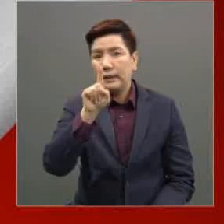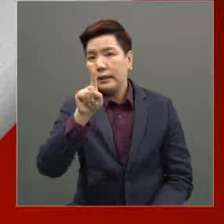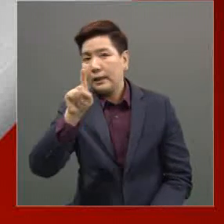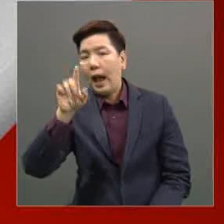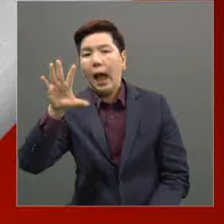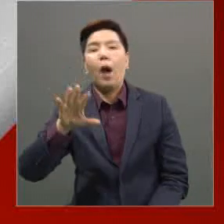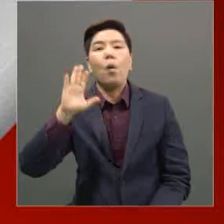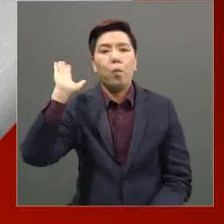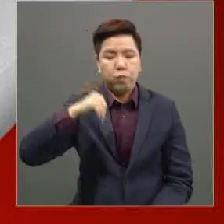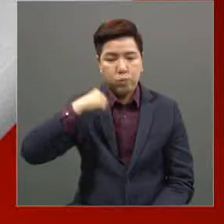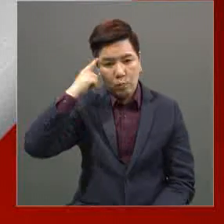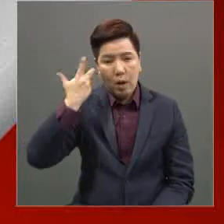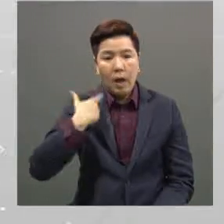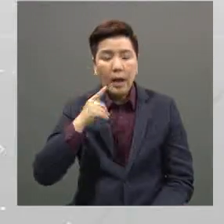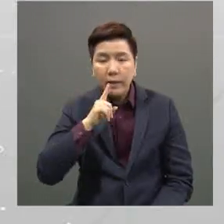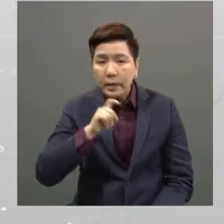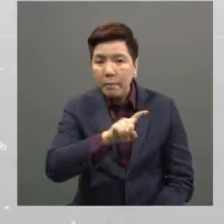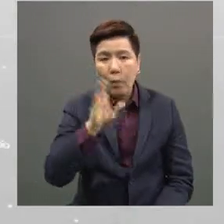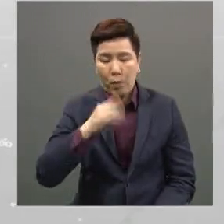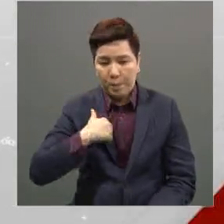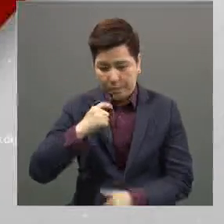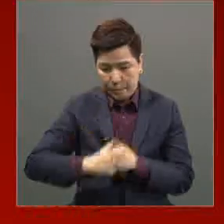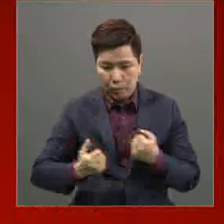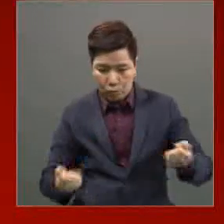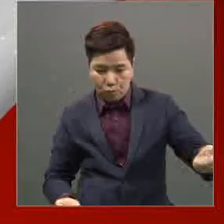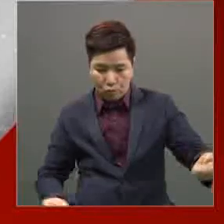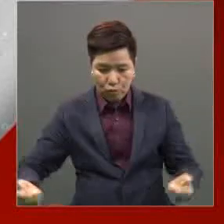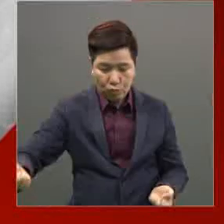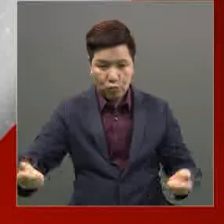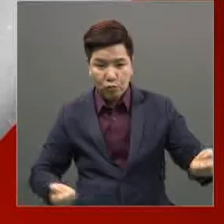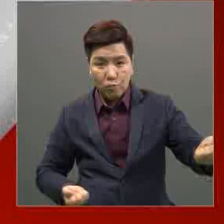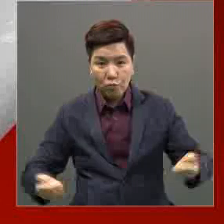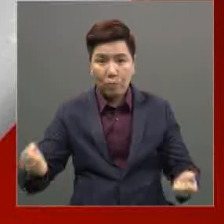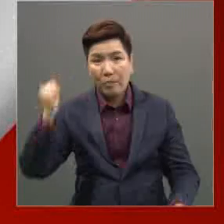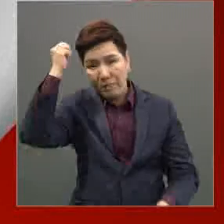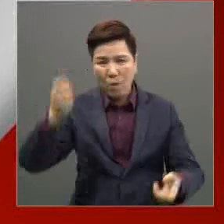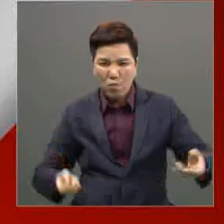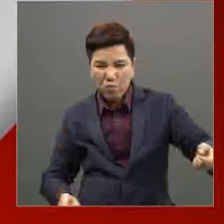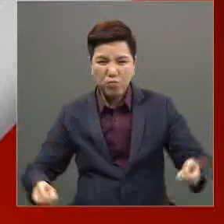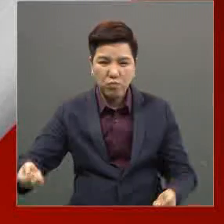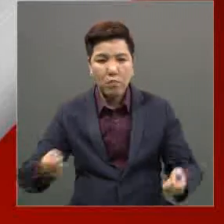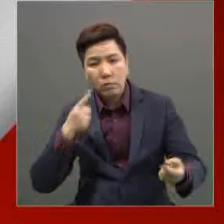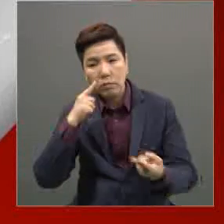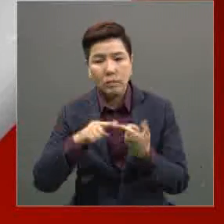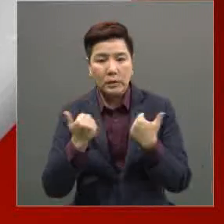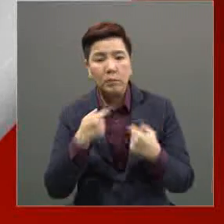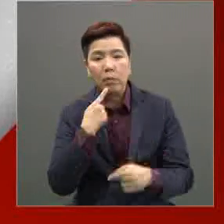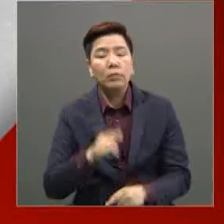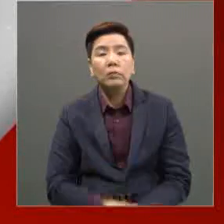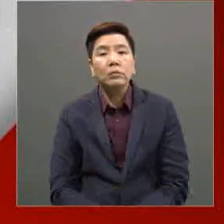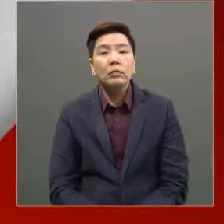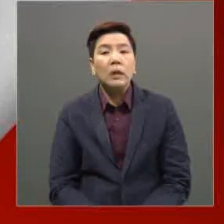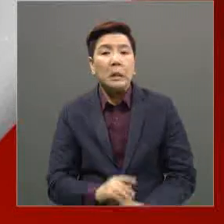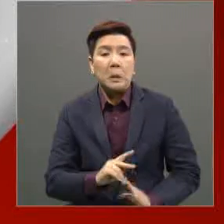ะและเมื่อไปถามถึงความคิดเห็นเกี่ยวกับพฤติกรรมการขับขี่ของรถเมย์บนท้องถนนนะครับพบว่า 36.18% บอกว่า